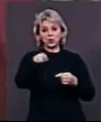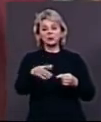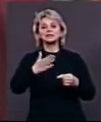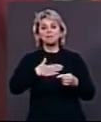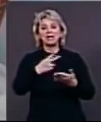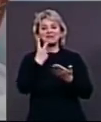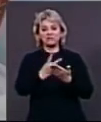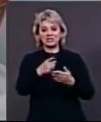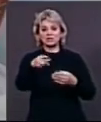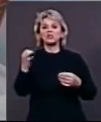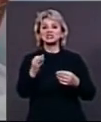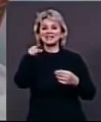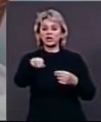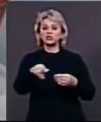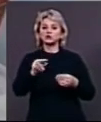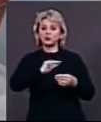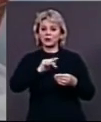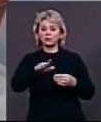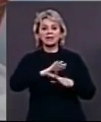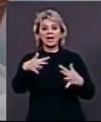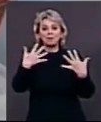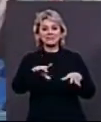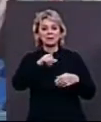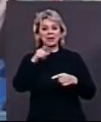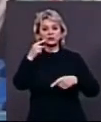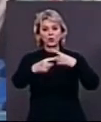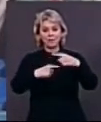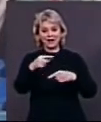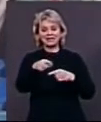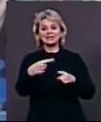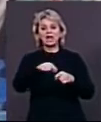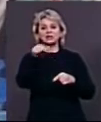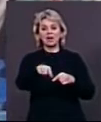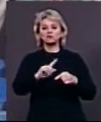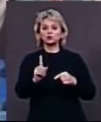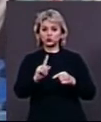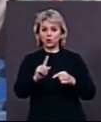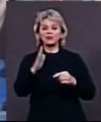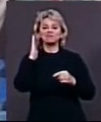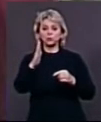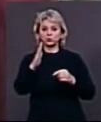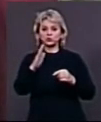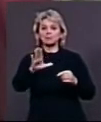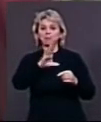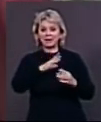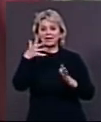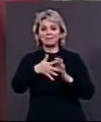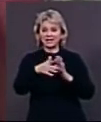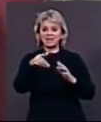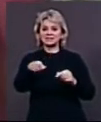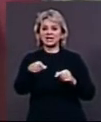мы видим историческую миссию – не потерять молодое поколение для того, чтобы в будущем было